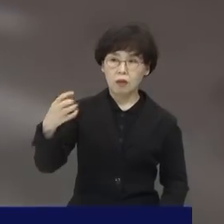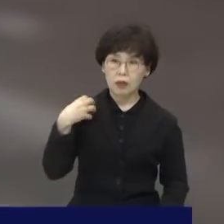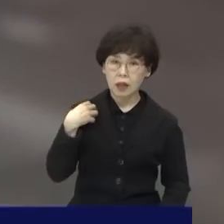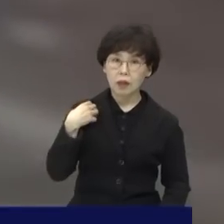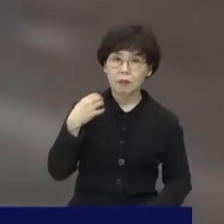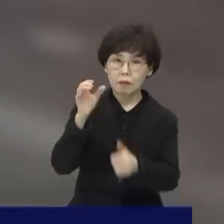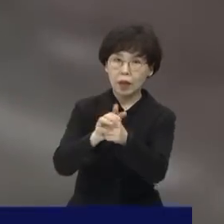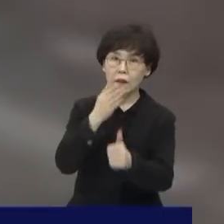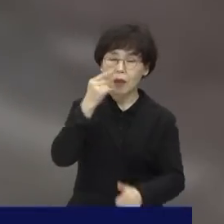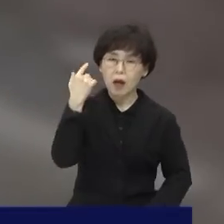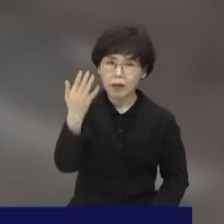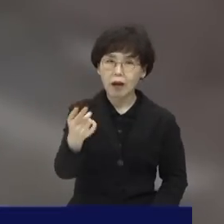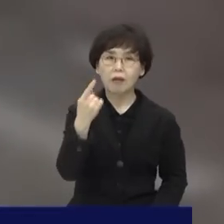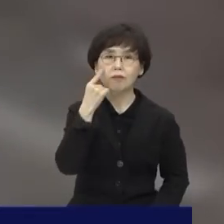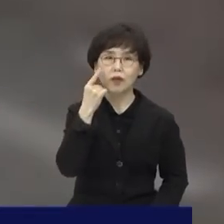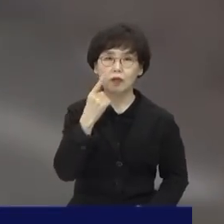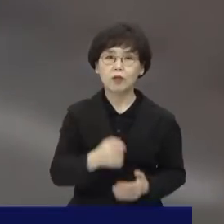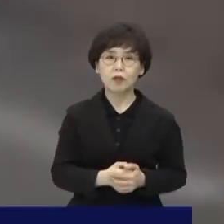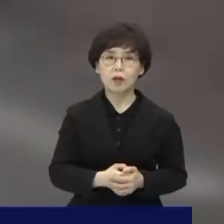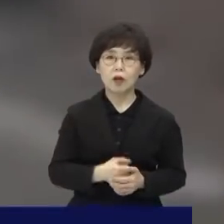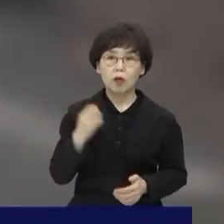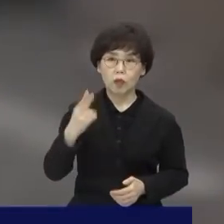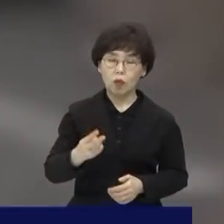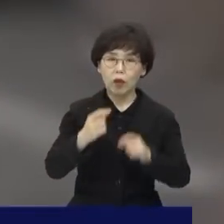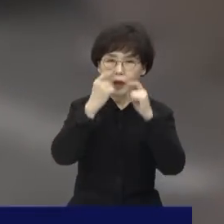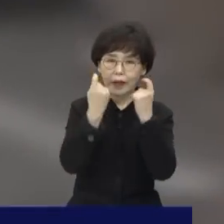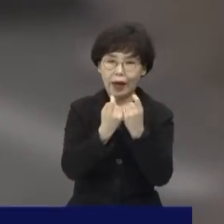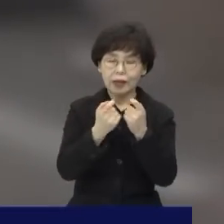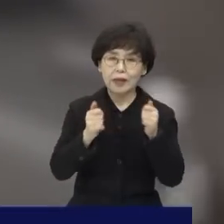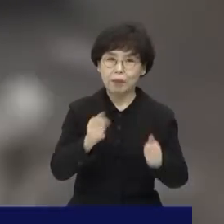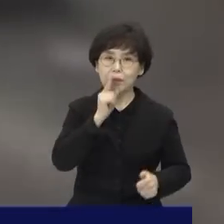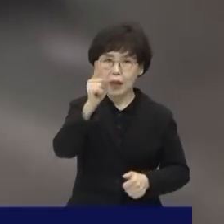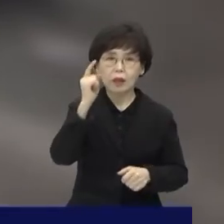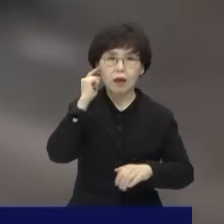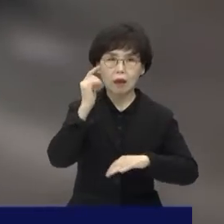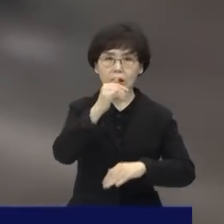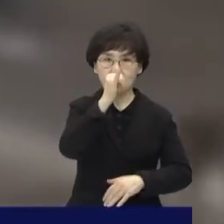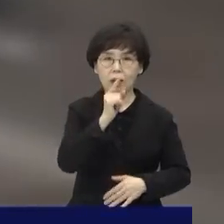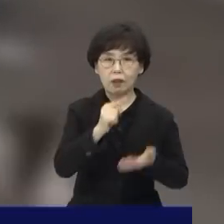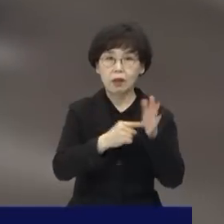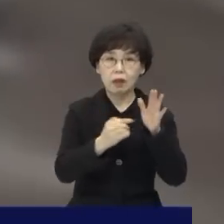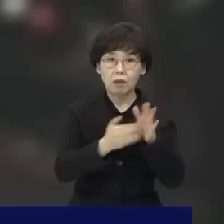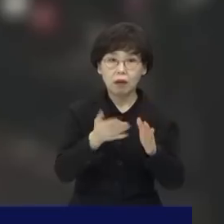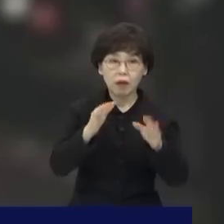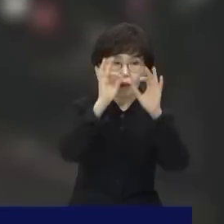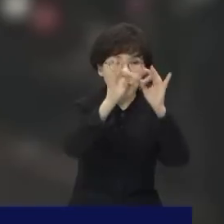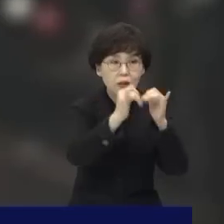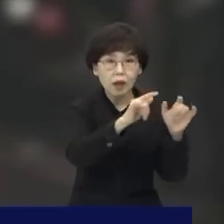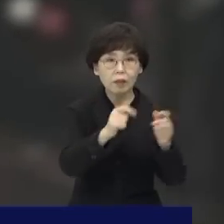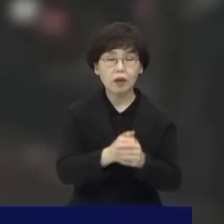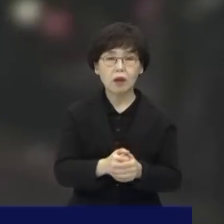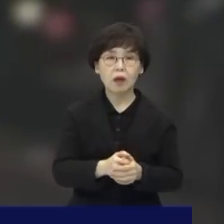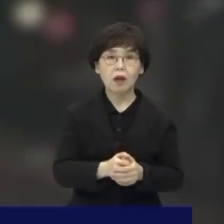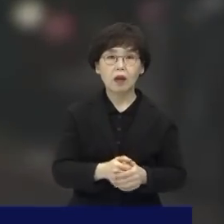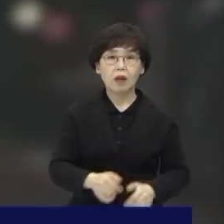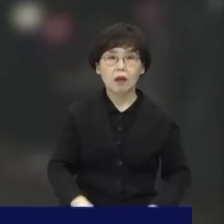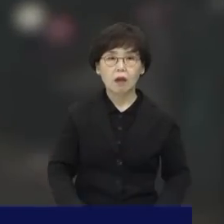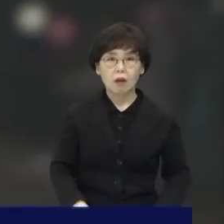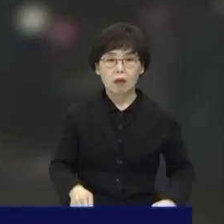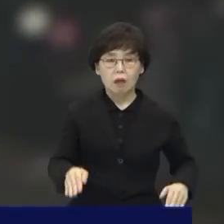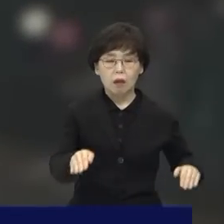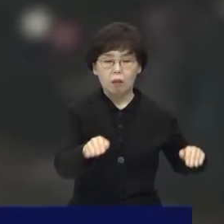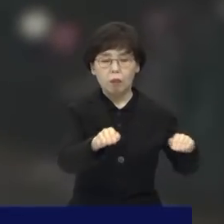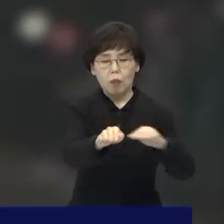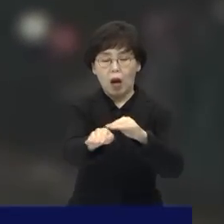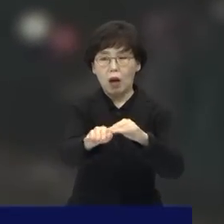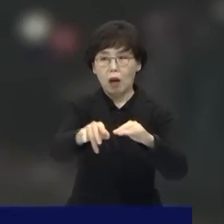수 있겠느냐고 문의했고 나아가 법적 대응을 할 의사까지 내비쳤는데요. 누리꾼들은 사고 전 차량 간격이